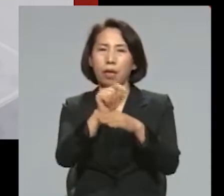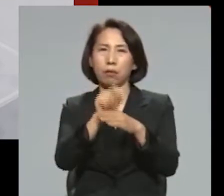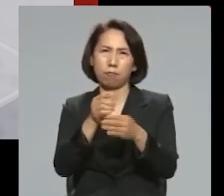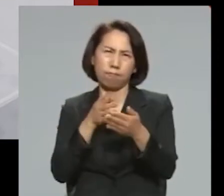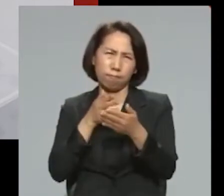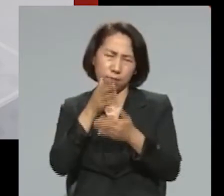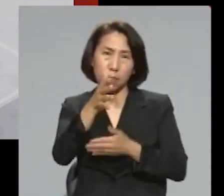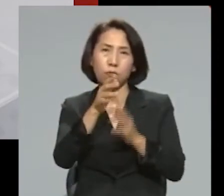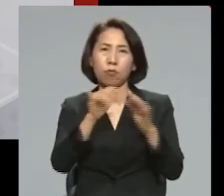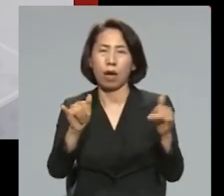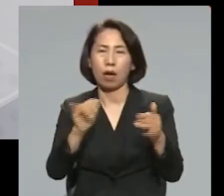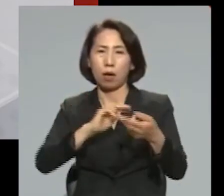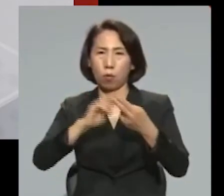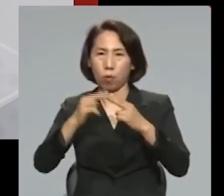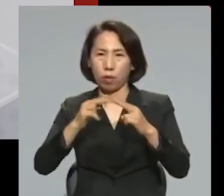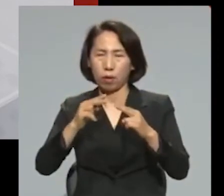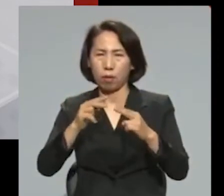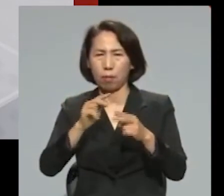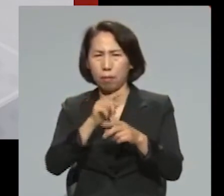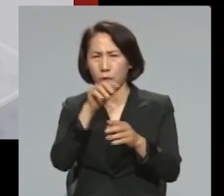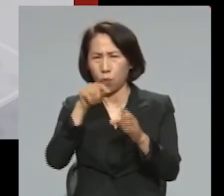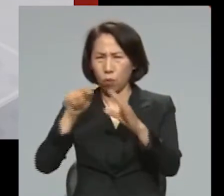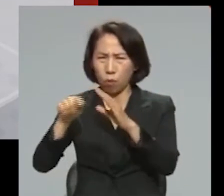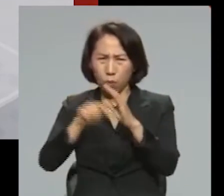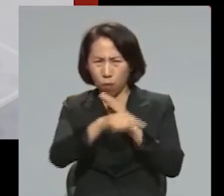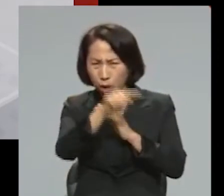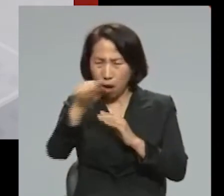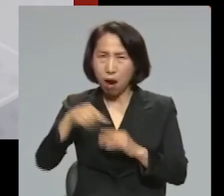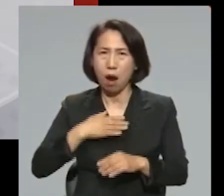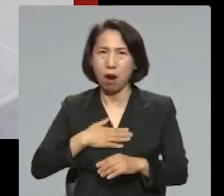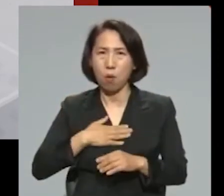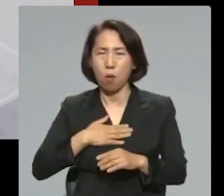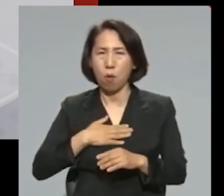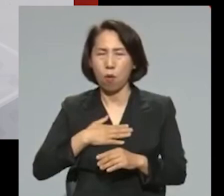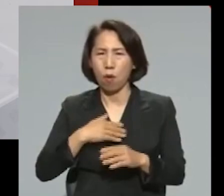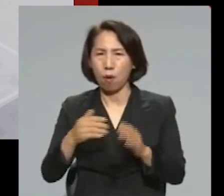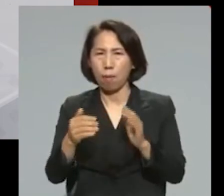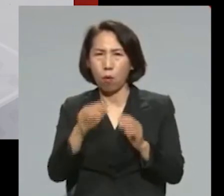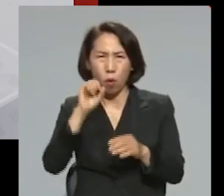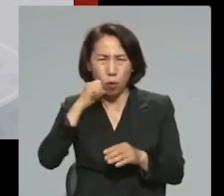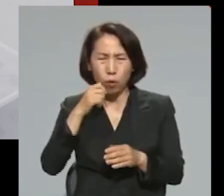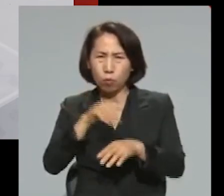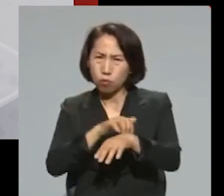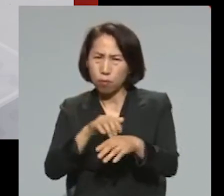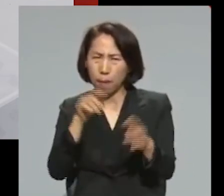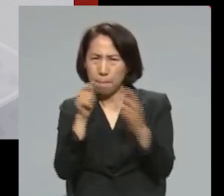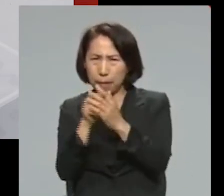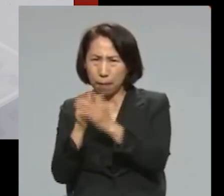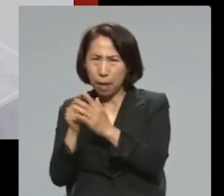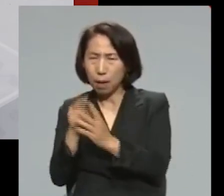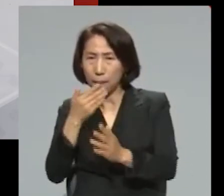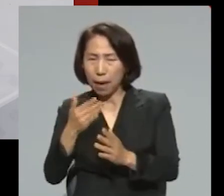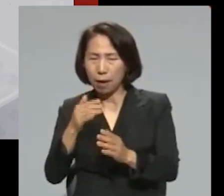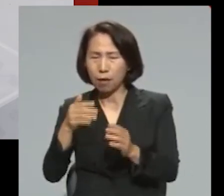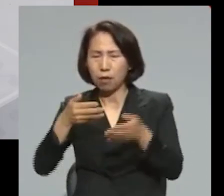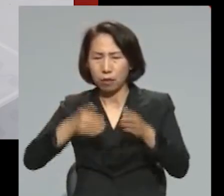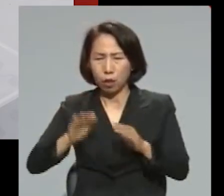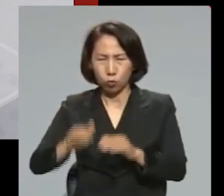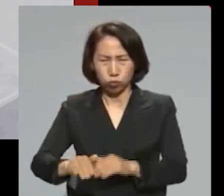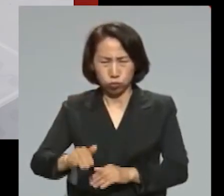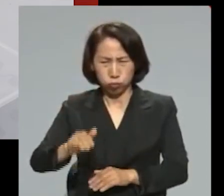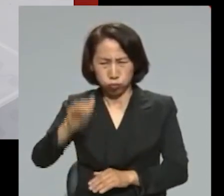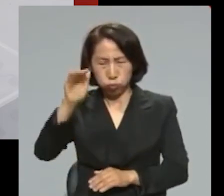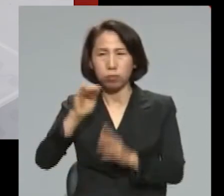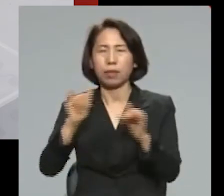전문가, 고령을 잘 알고 고령을 잘 거리고 막힌 곳을 잘 아는 토박이가 적임자입니다.